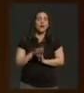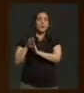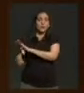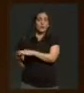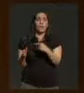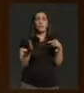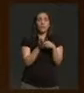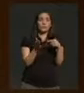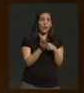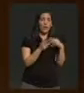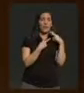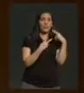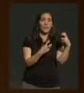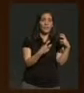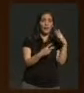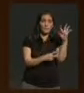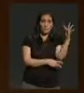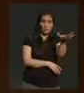duen ia klub bakarra da Athletic.